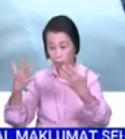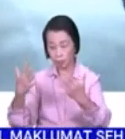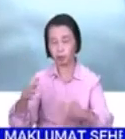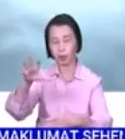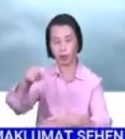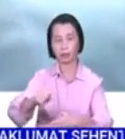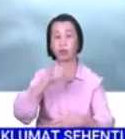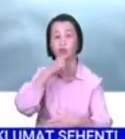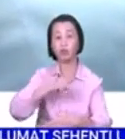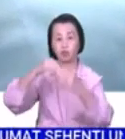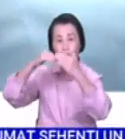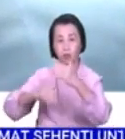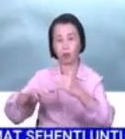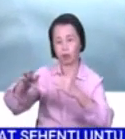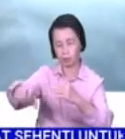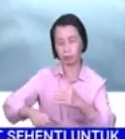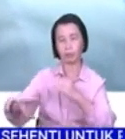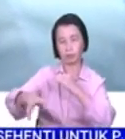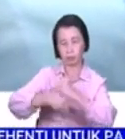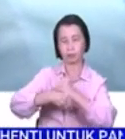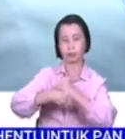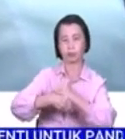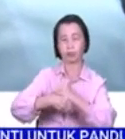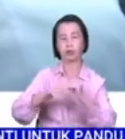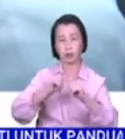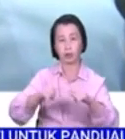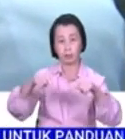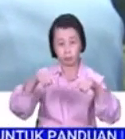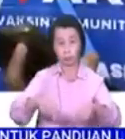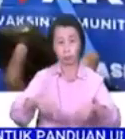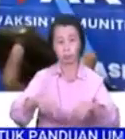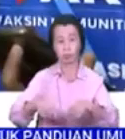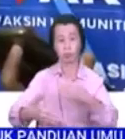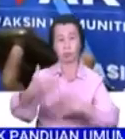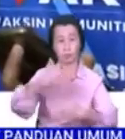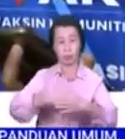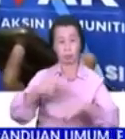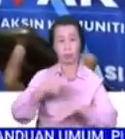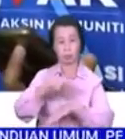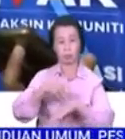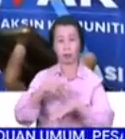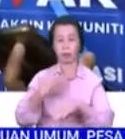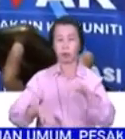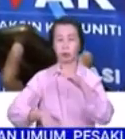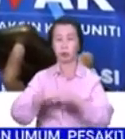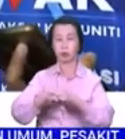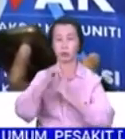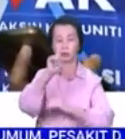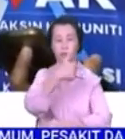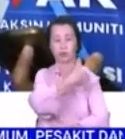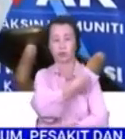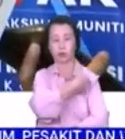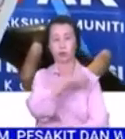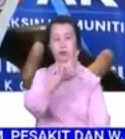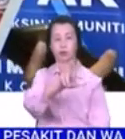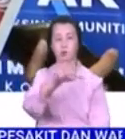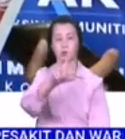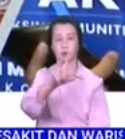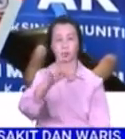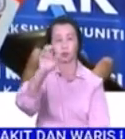yang bawah tu. Tapi hari ini kita di balik pulau Barat Daya ni, kita dah cecah first dose ni